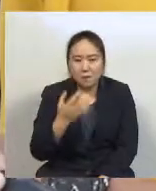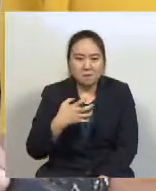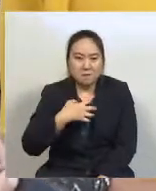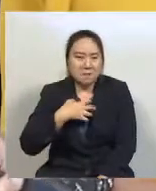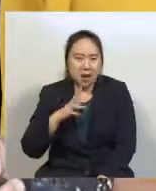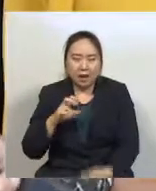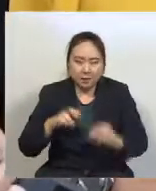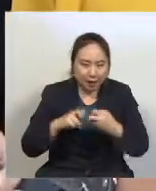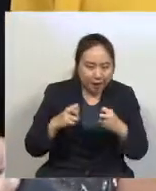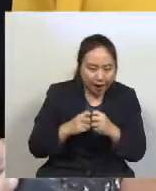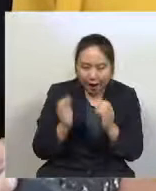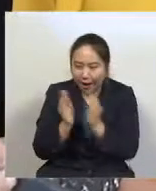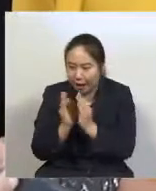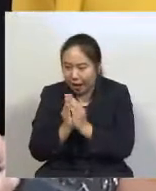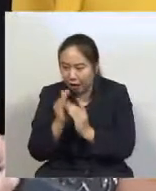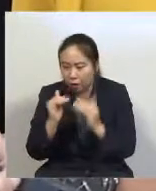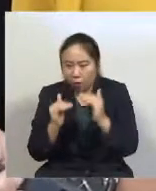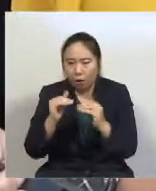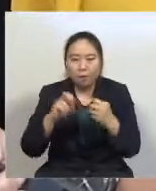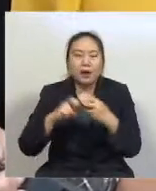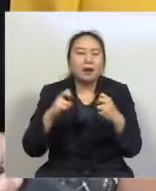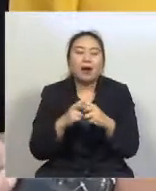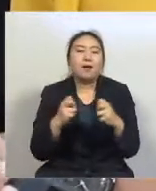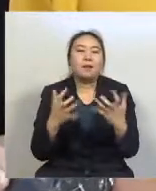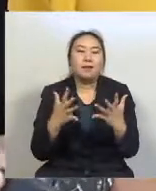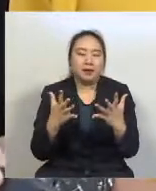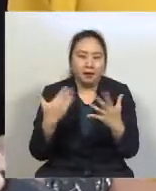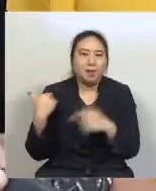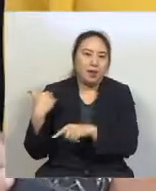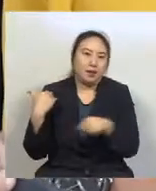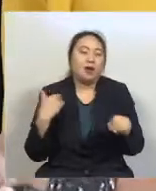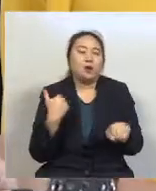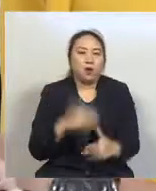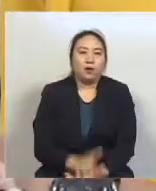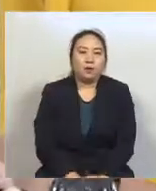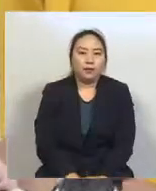มีปัญหานั่นแสดงว่ามีการติดตามดูแลอยู่